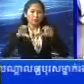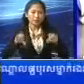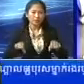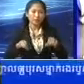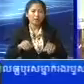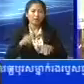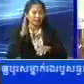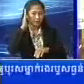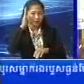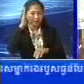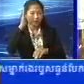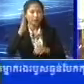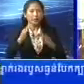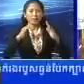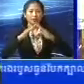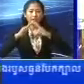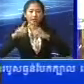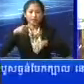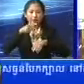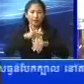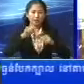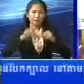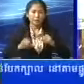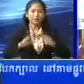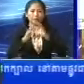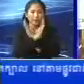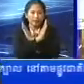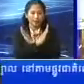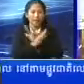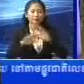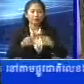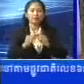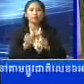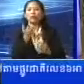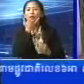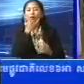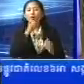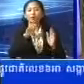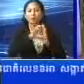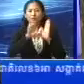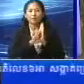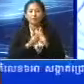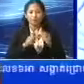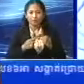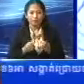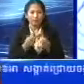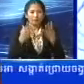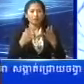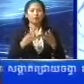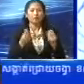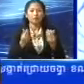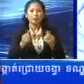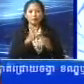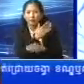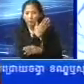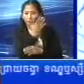គណៈបញ្ជាការឯកភាពរដ្ឋនីខេតដើម្បីបន្តជំរុញទប់ស្កាត់និងបង្ក្រាបបទល្មើសខាងលើឲ្យដោយភ្លៀងរលឹមទី2ចំពោះផ្ទៃដីព្រៃ